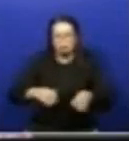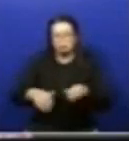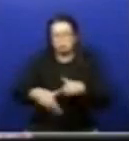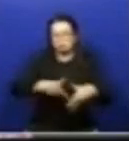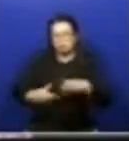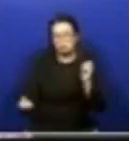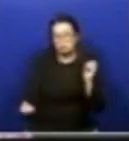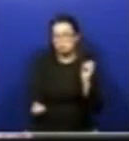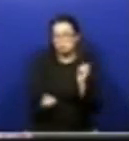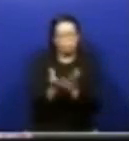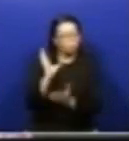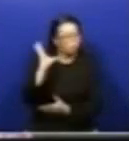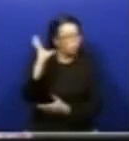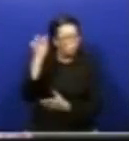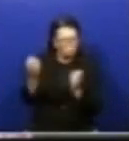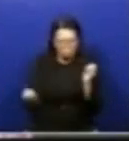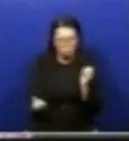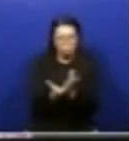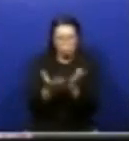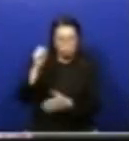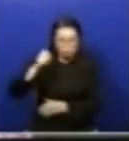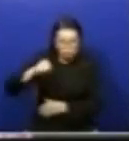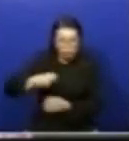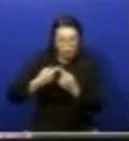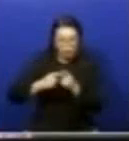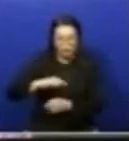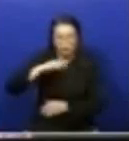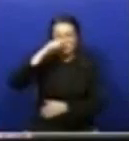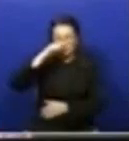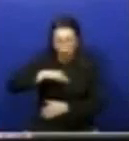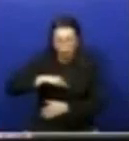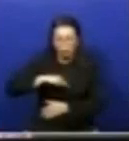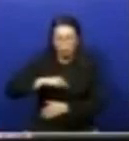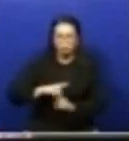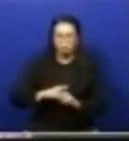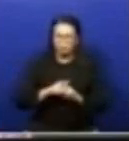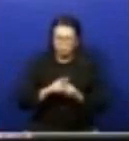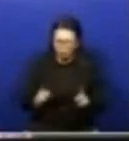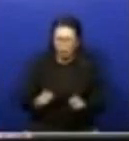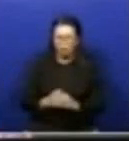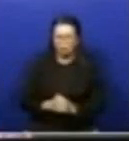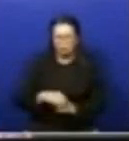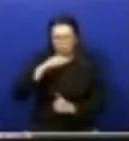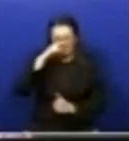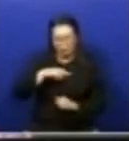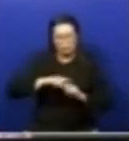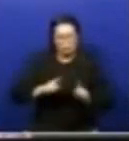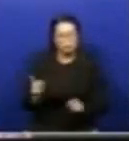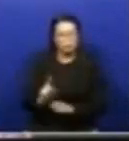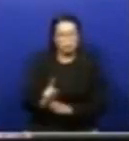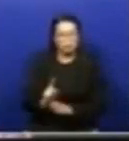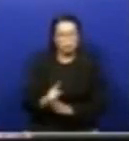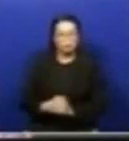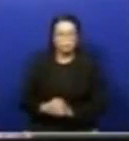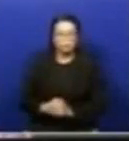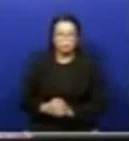ลไปทั่วโลกแต่เมืองไทยไม่ได้เป็นกระนั้นอย่างเดียวนะครับท่านประธานแม้แ